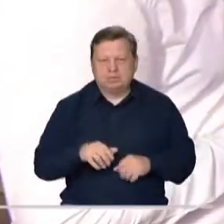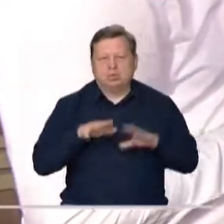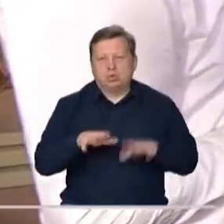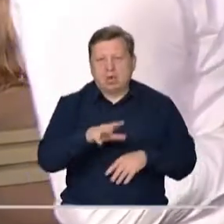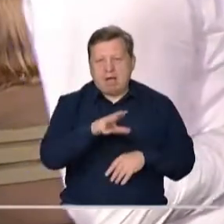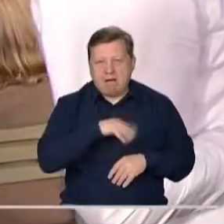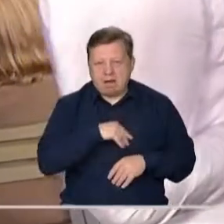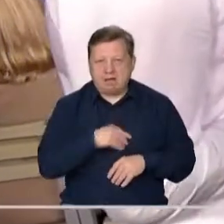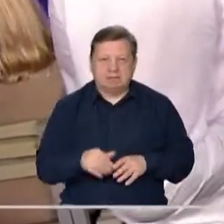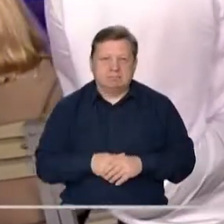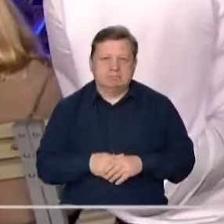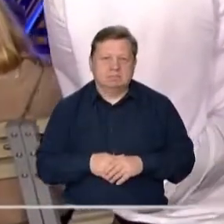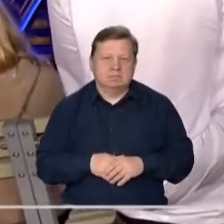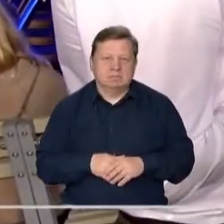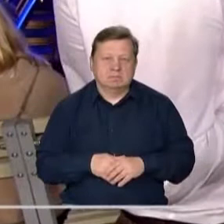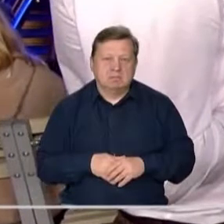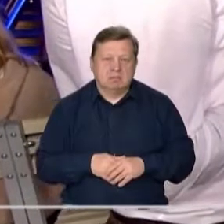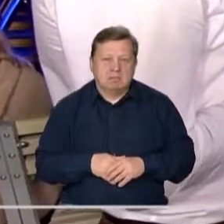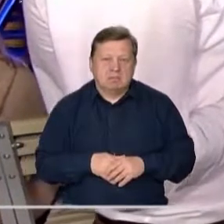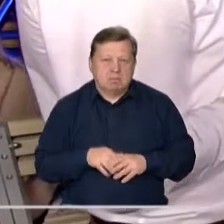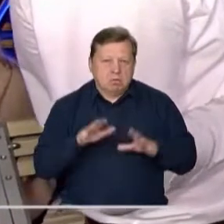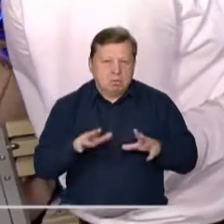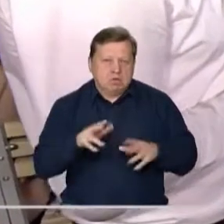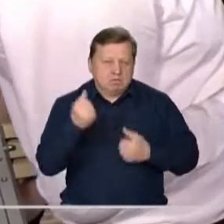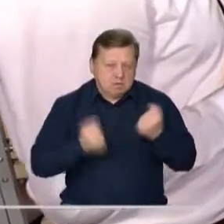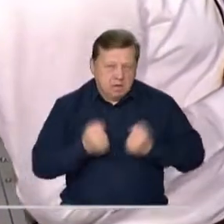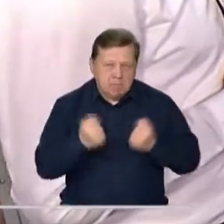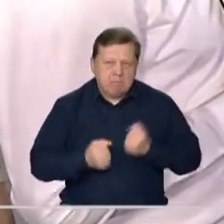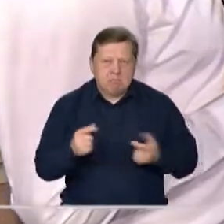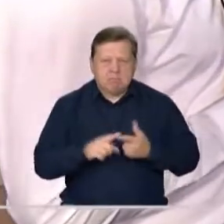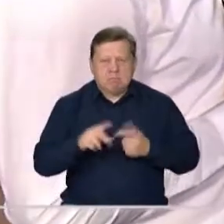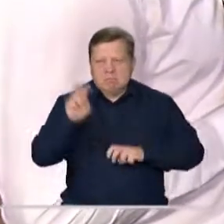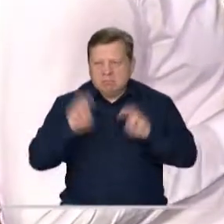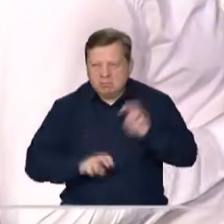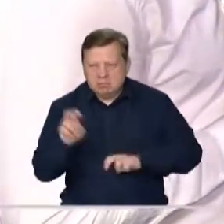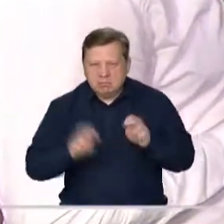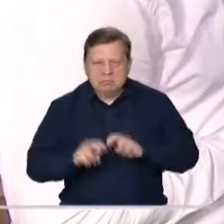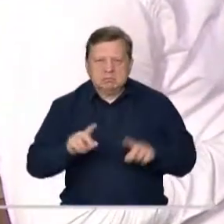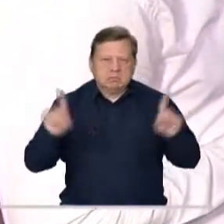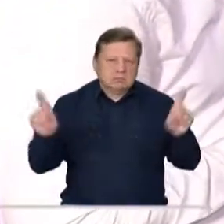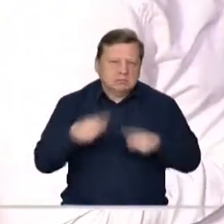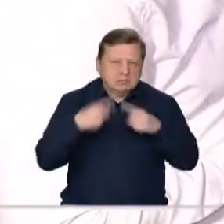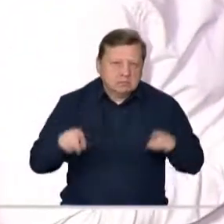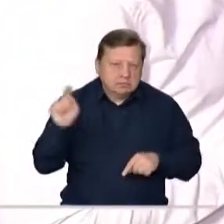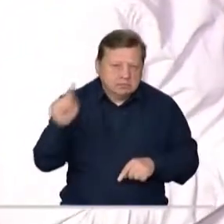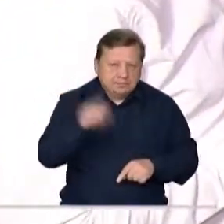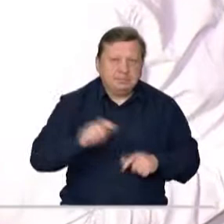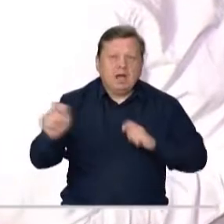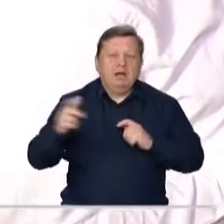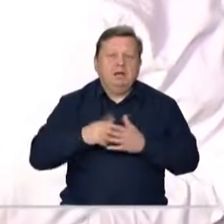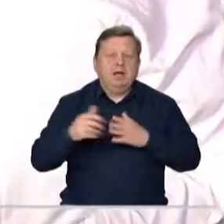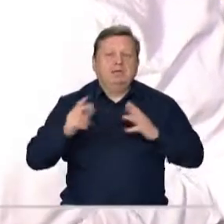jak wiecie Państwo, bardzo dużo czasu i w samochodzie, i w busie, w hotelu, na koncertach. Również na wczasy też